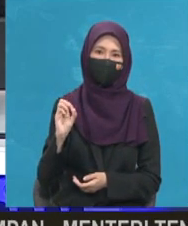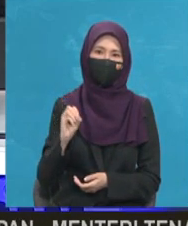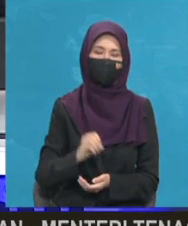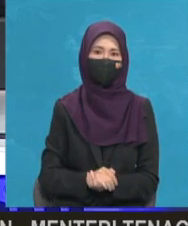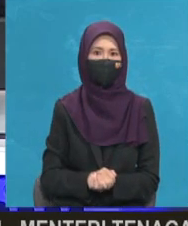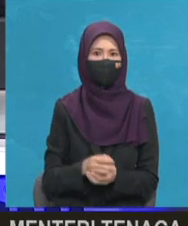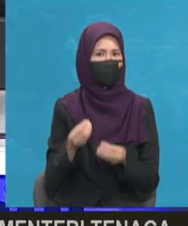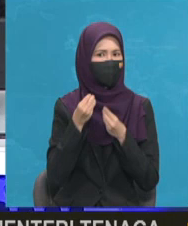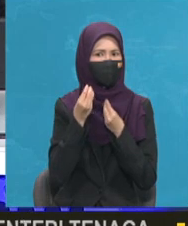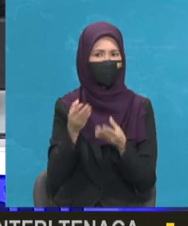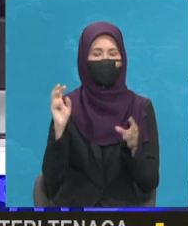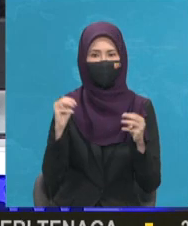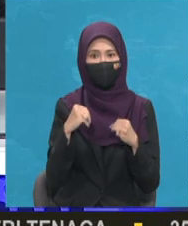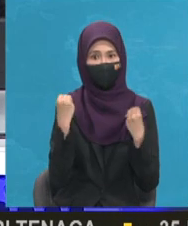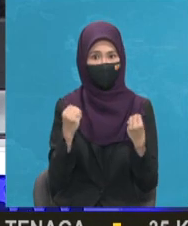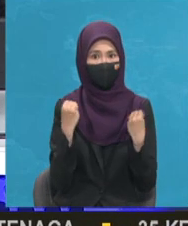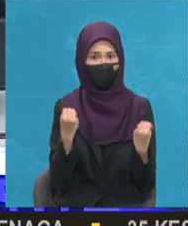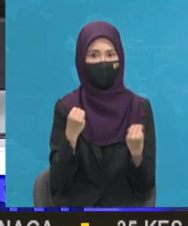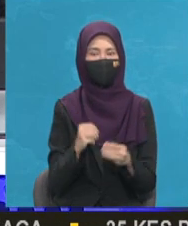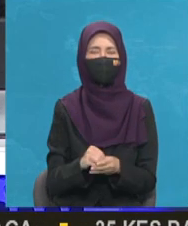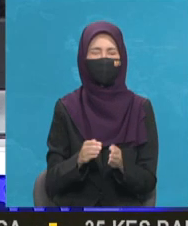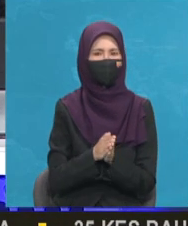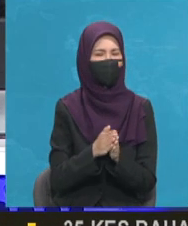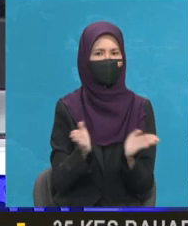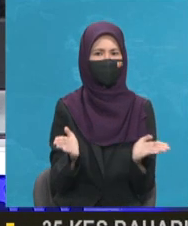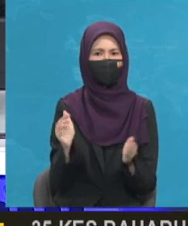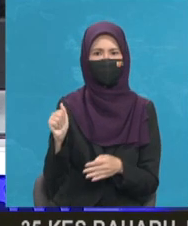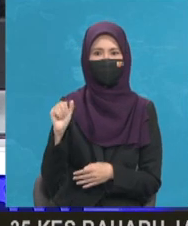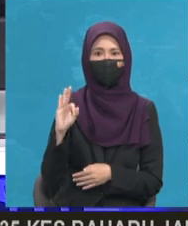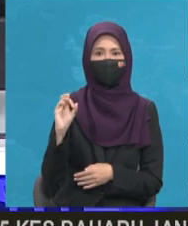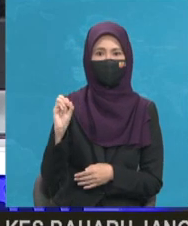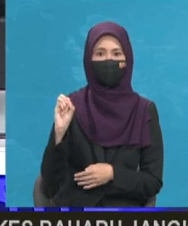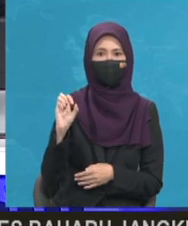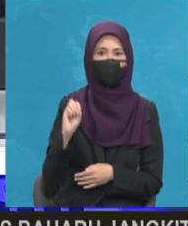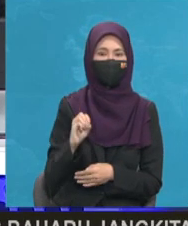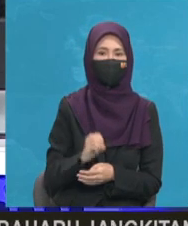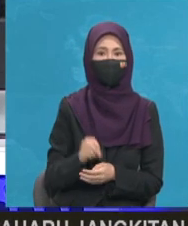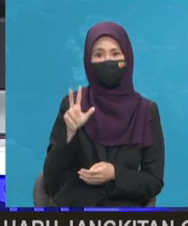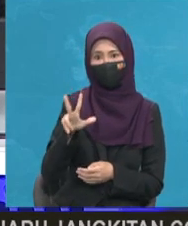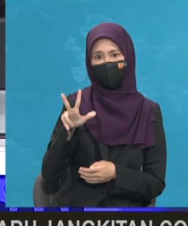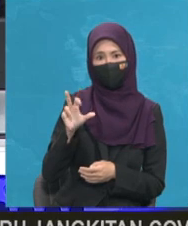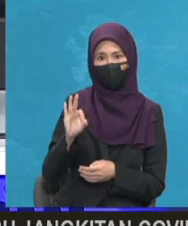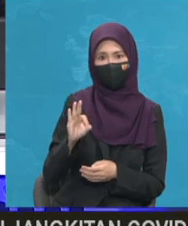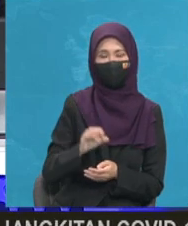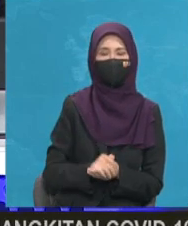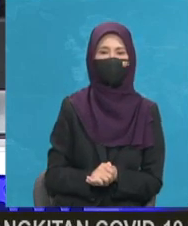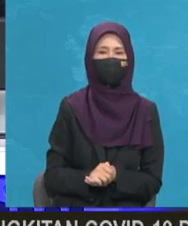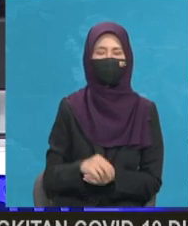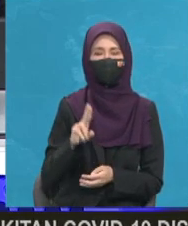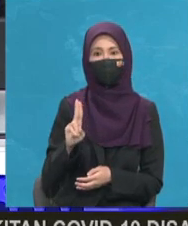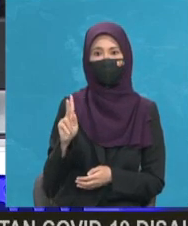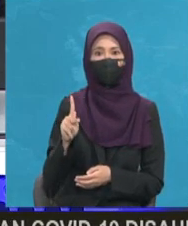diumumkan semacam majelis pembukaan persidangan afrio ke-39 yang dikhususkan oleh pertumbuhan ukur